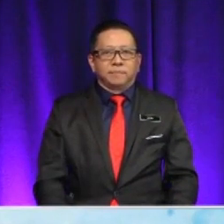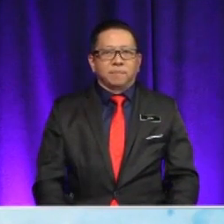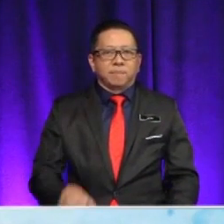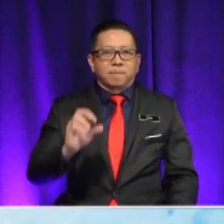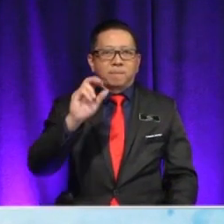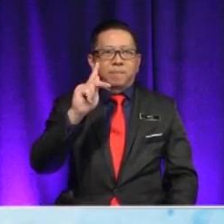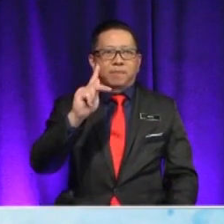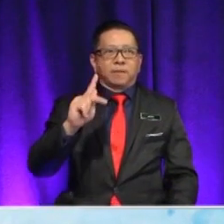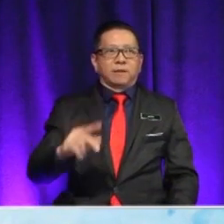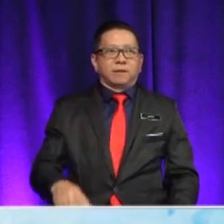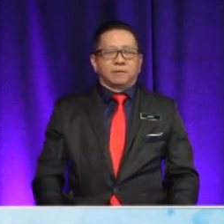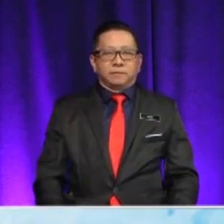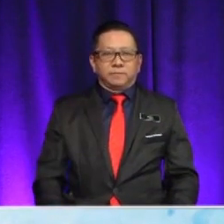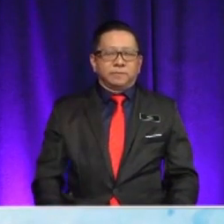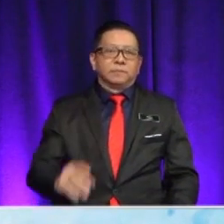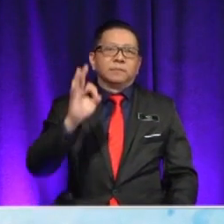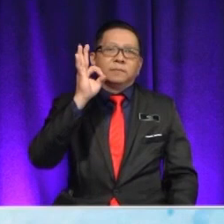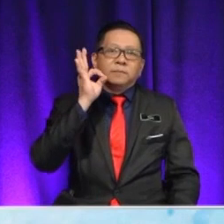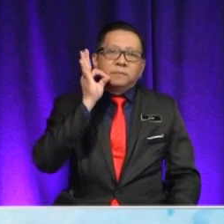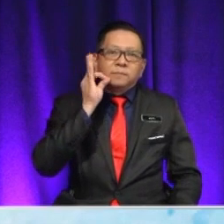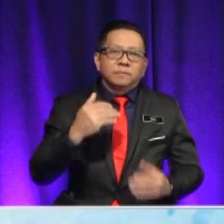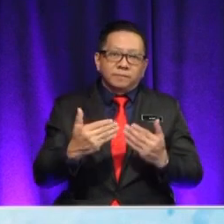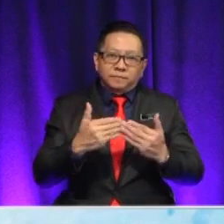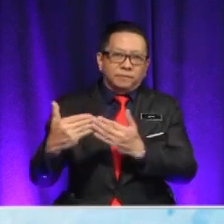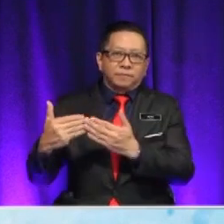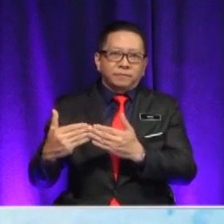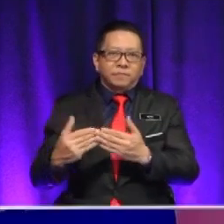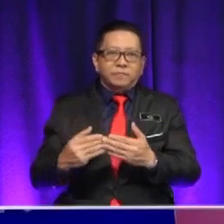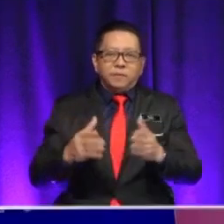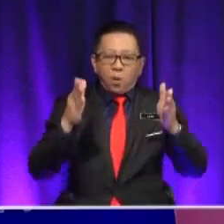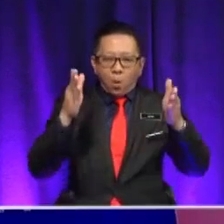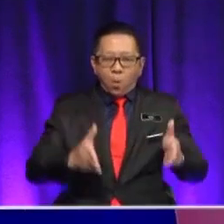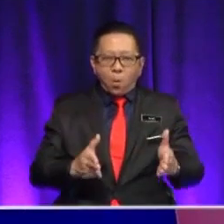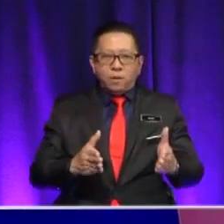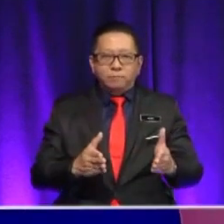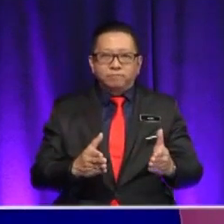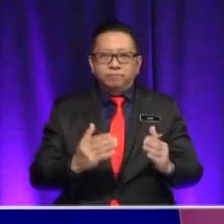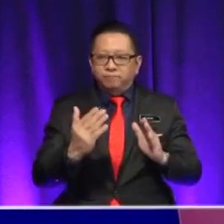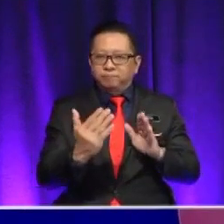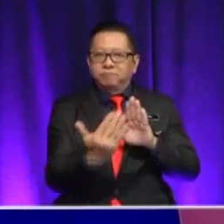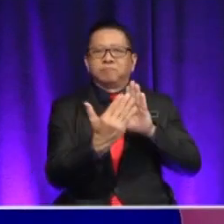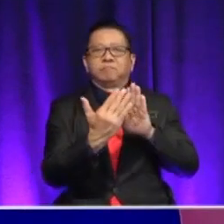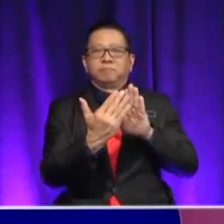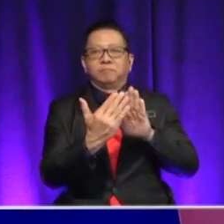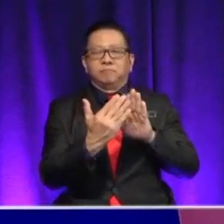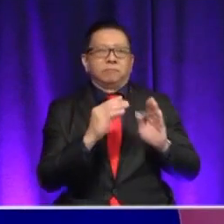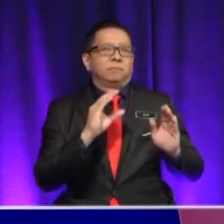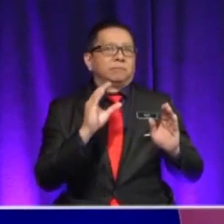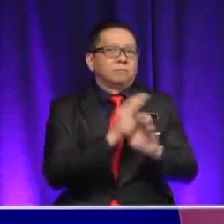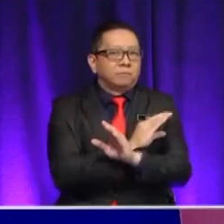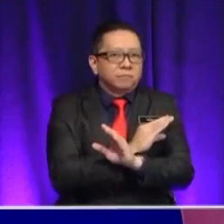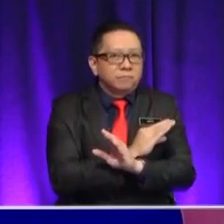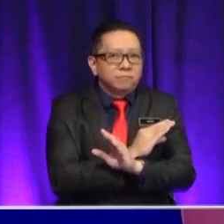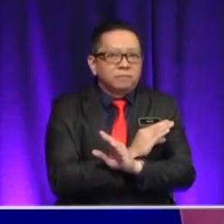Okey, kalau tak ada, okey, Cik Farah sambunglah. Okey, jadi individu yang sentiasa kuat menerima cabaran ni, maksudnya apa saja